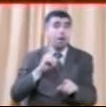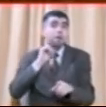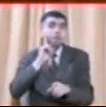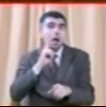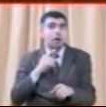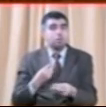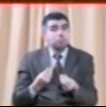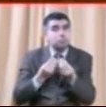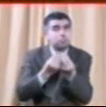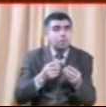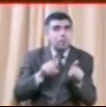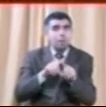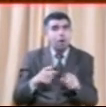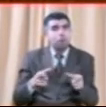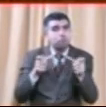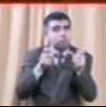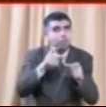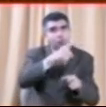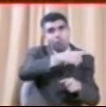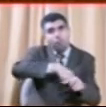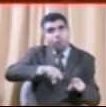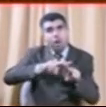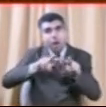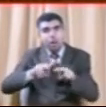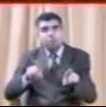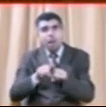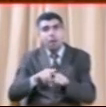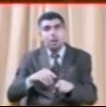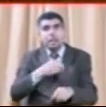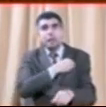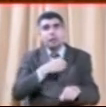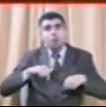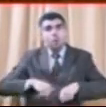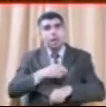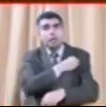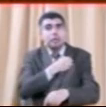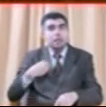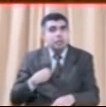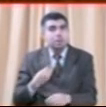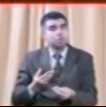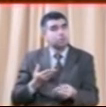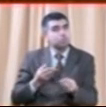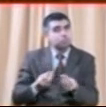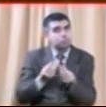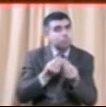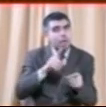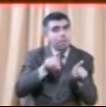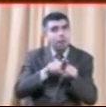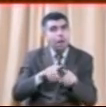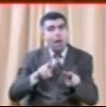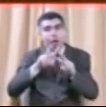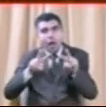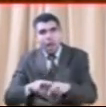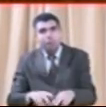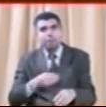جوانب عدة، من جملة ذلك هناك تنسيق مع وزارة الصحة لكي تحظى المعنية بالأمر بفحص مجاني،